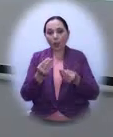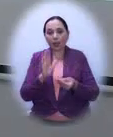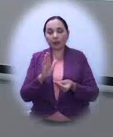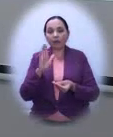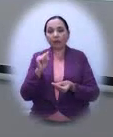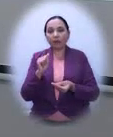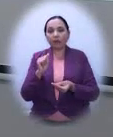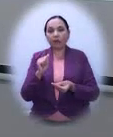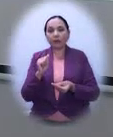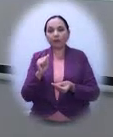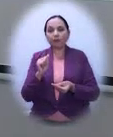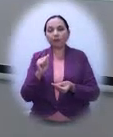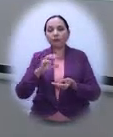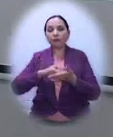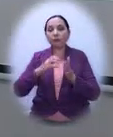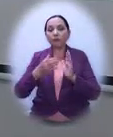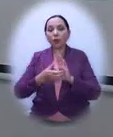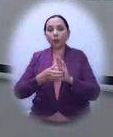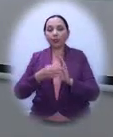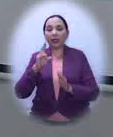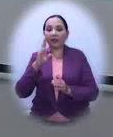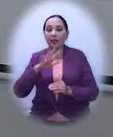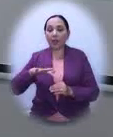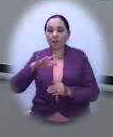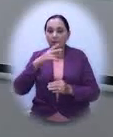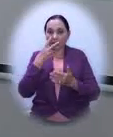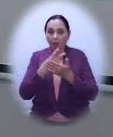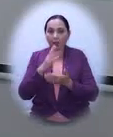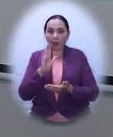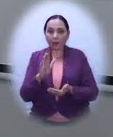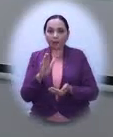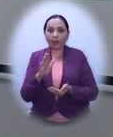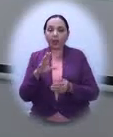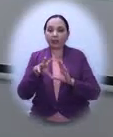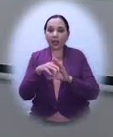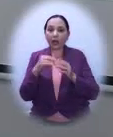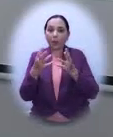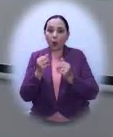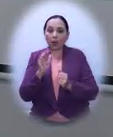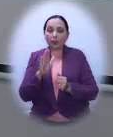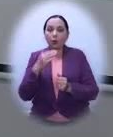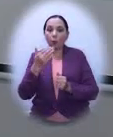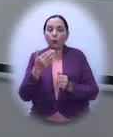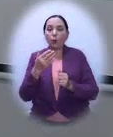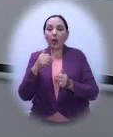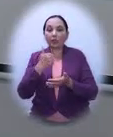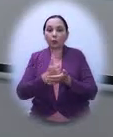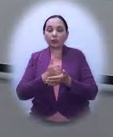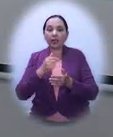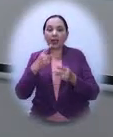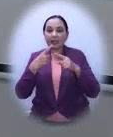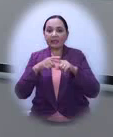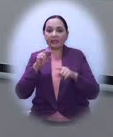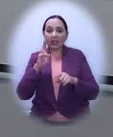va xonaning kvadrat metriga qarab turib tanlab olinadi. U esa asosiy